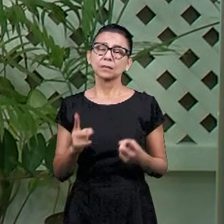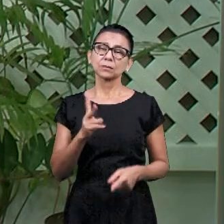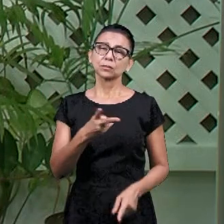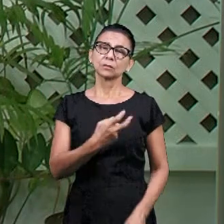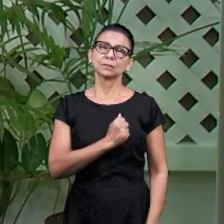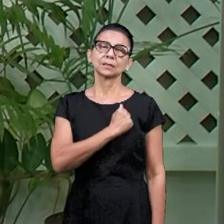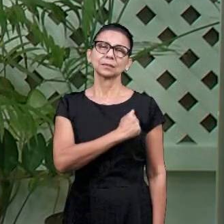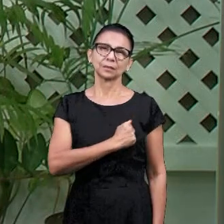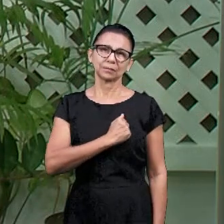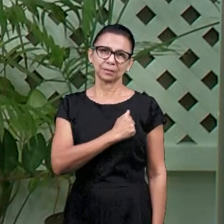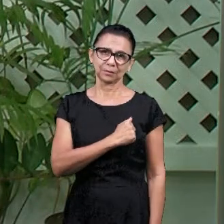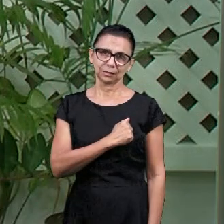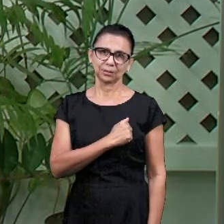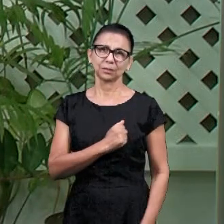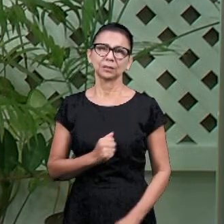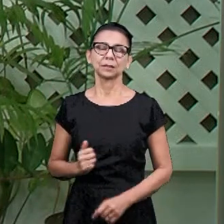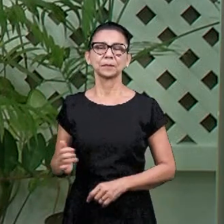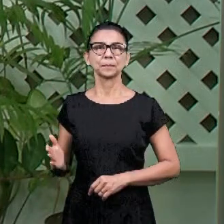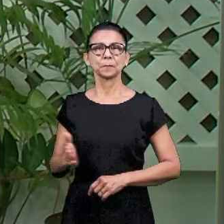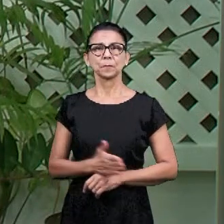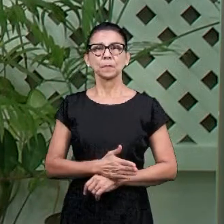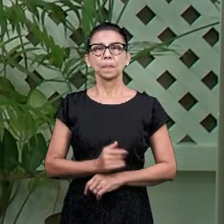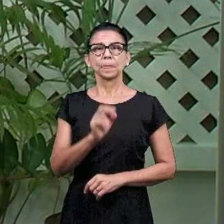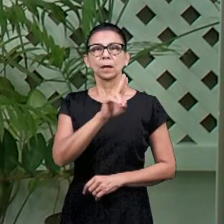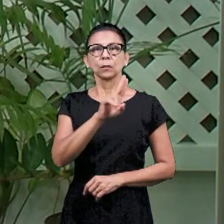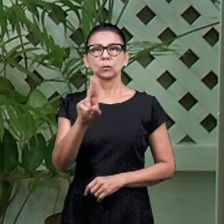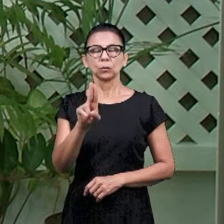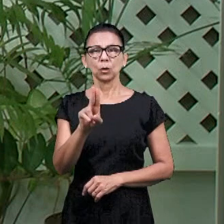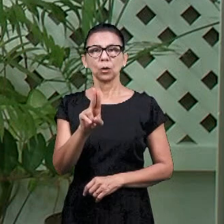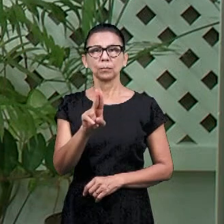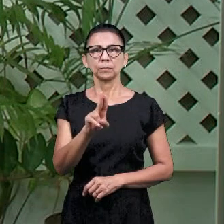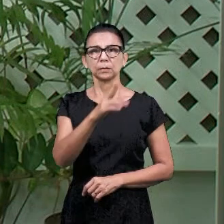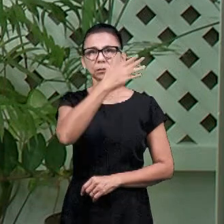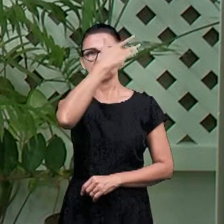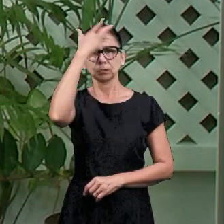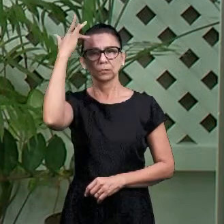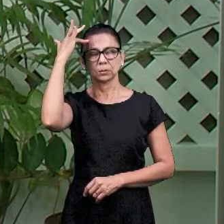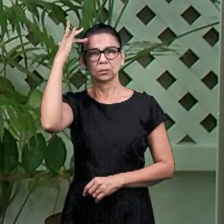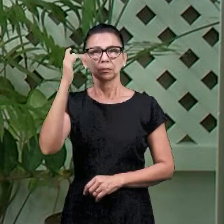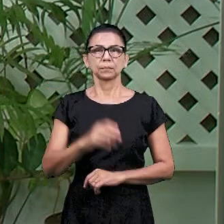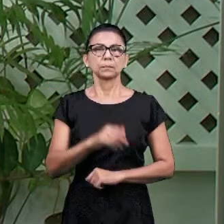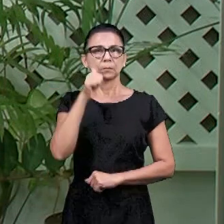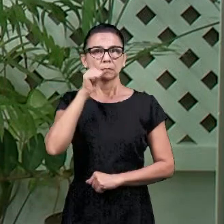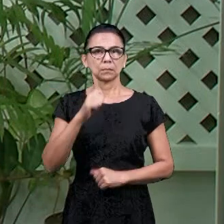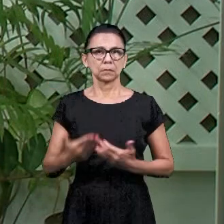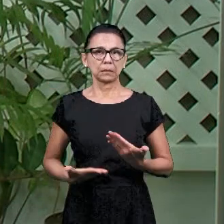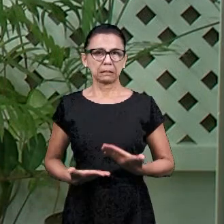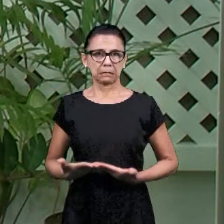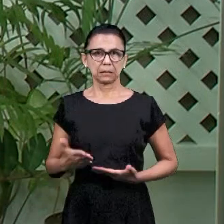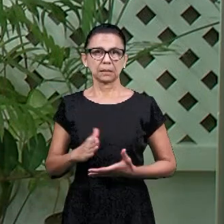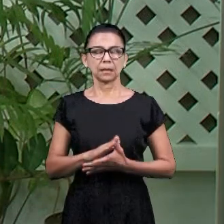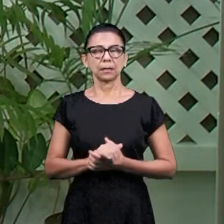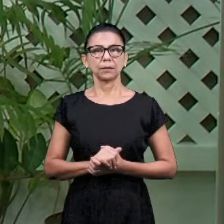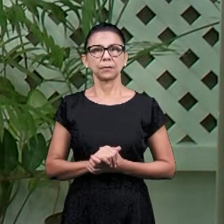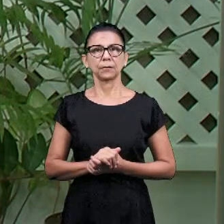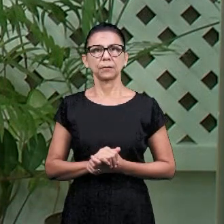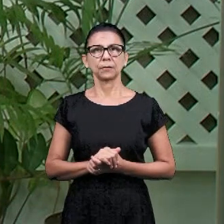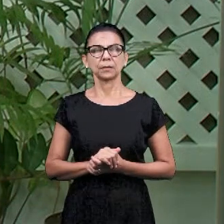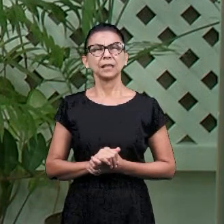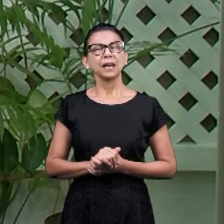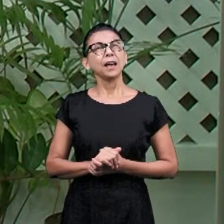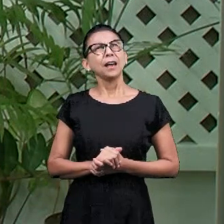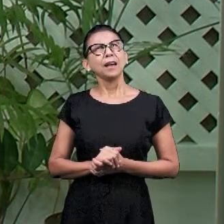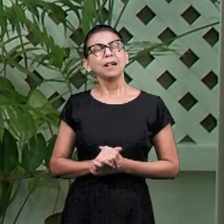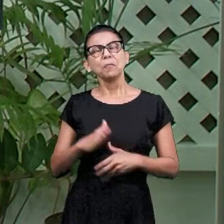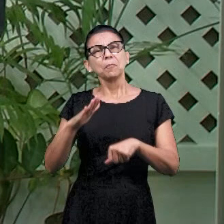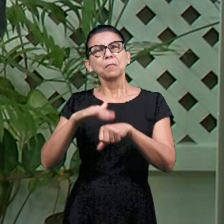pas? J'aimerais souligner ici et mettre ici le nom d'une personne, d'une sœur, une servante